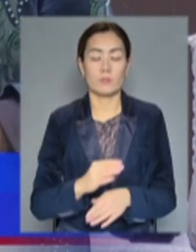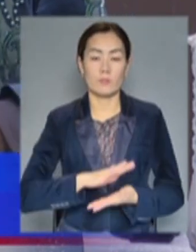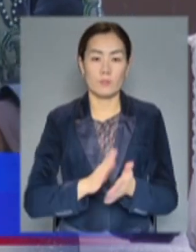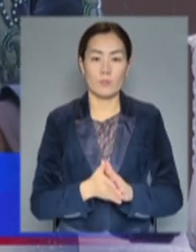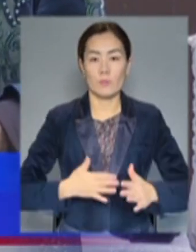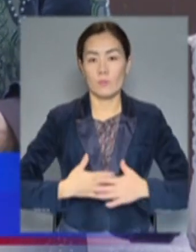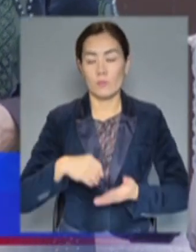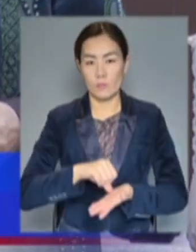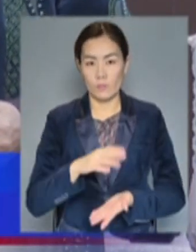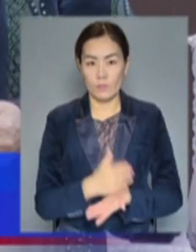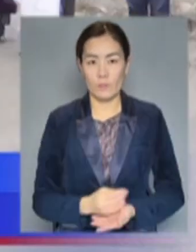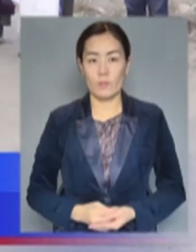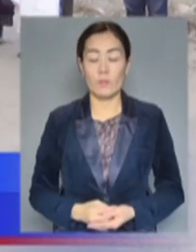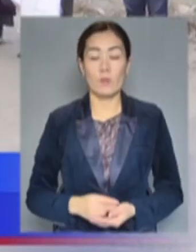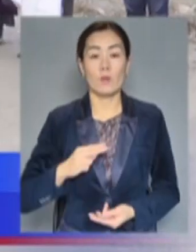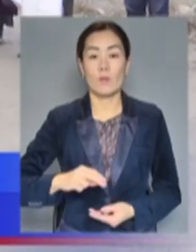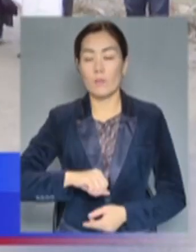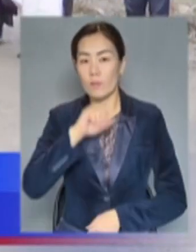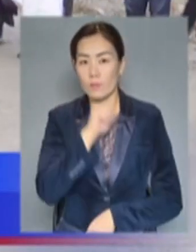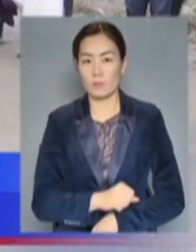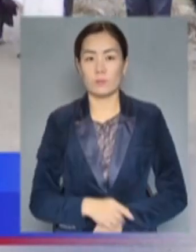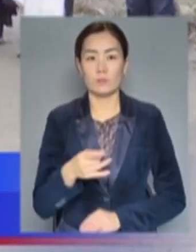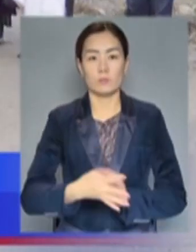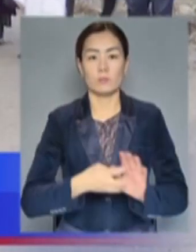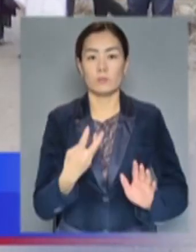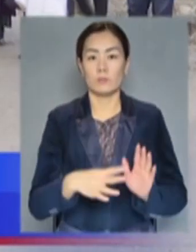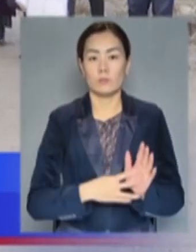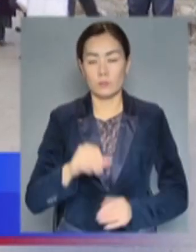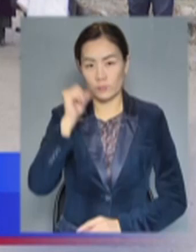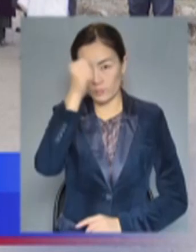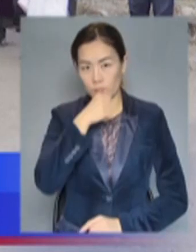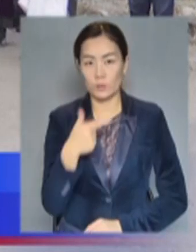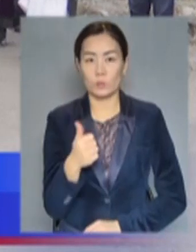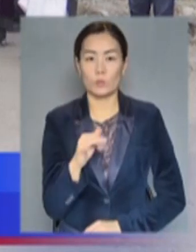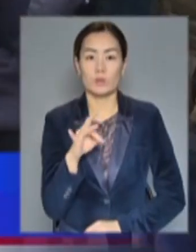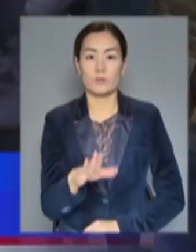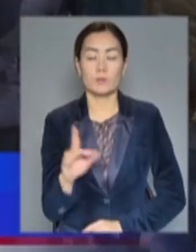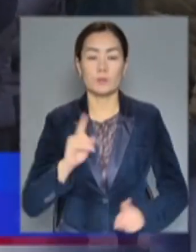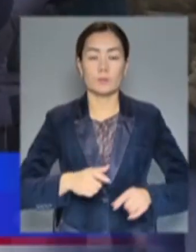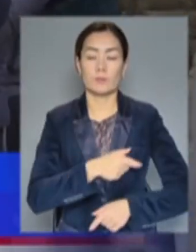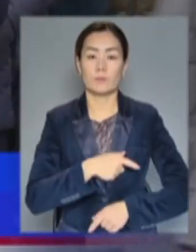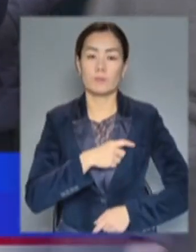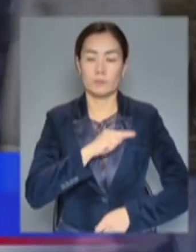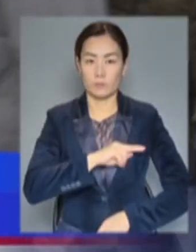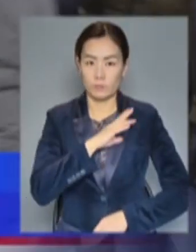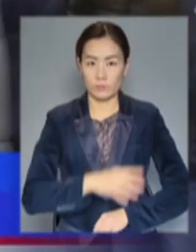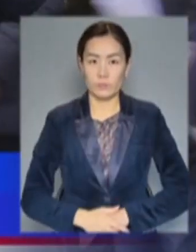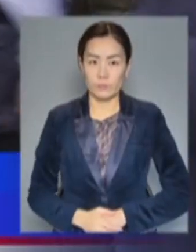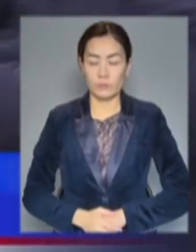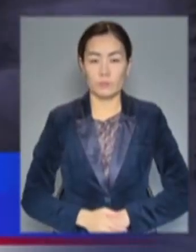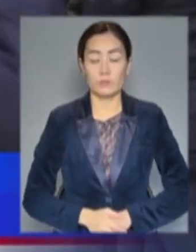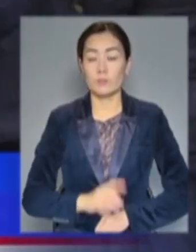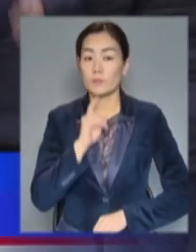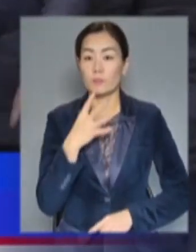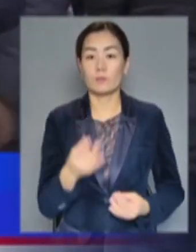жұмыстарға белсене араласқан. Осы еңбектердің арқасында 1939 жылы Гурьев қалалық кеңесінің депутаты болып сайланған.